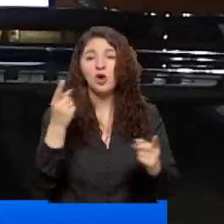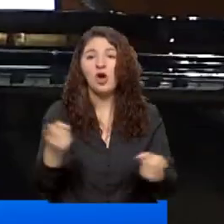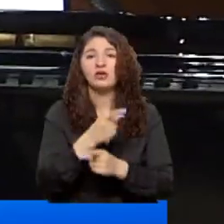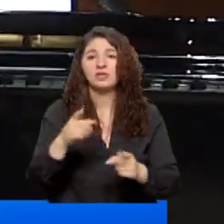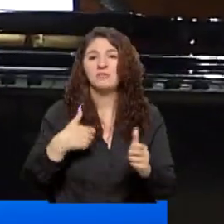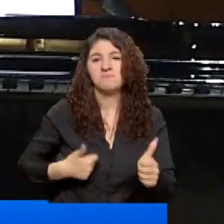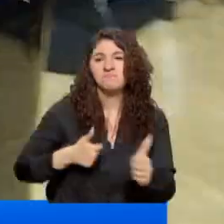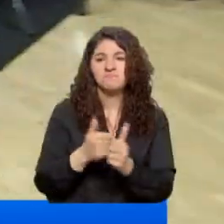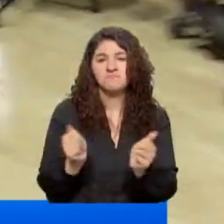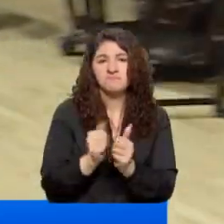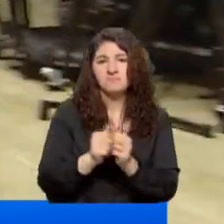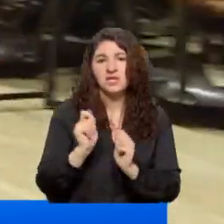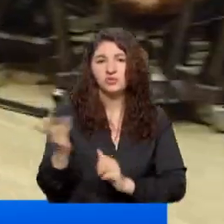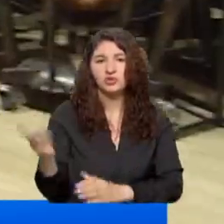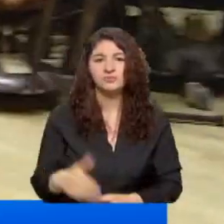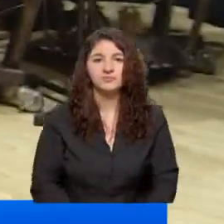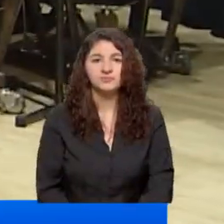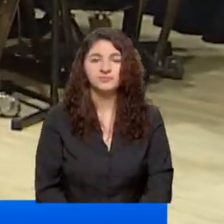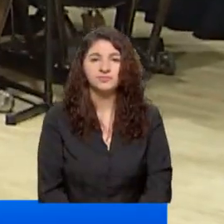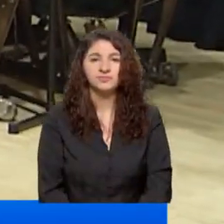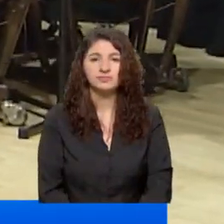Senfoni Orkestrası bana eşlik edecek